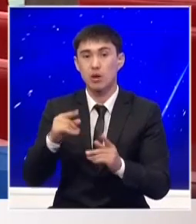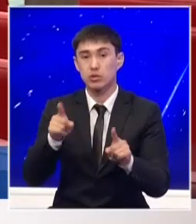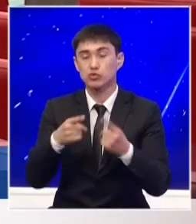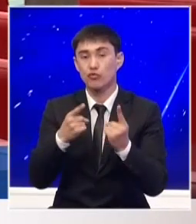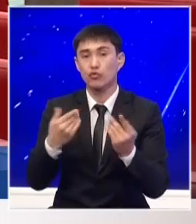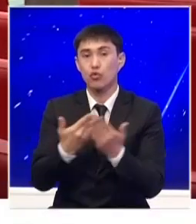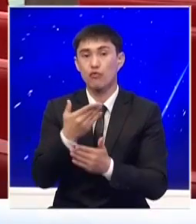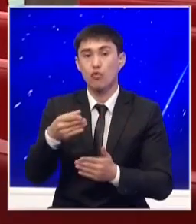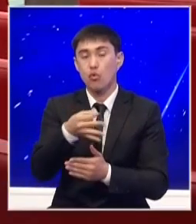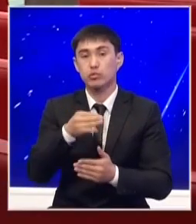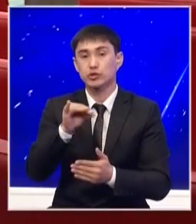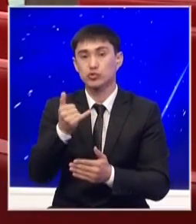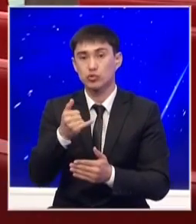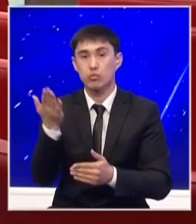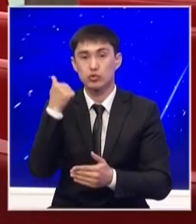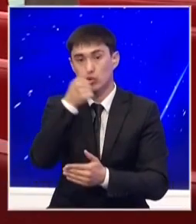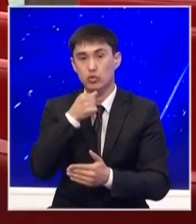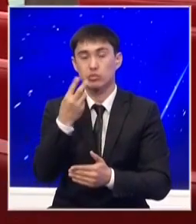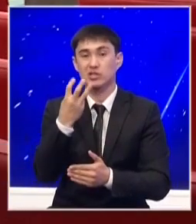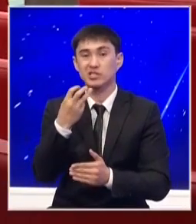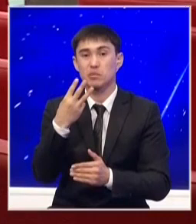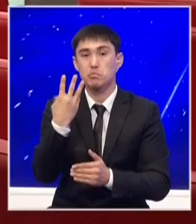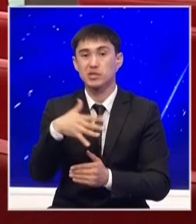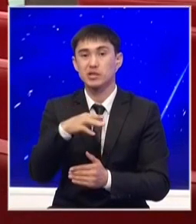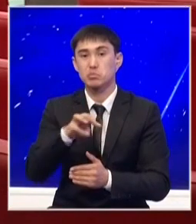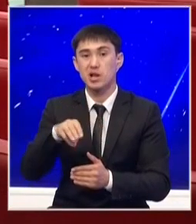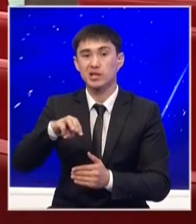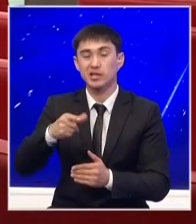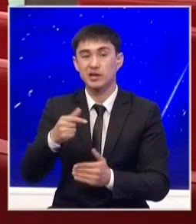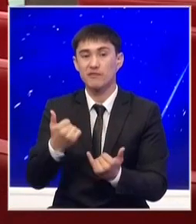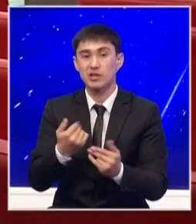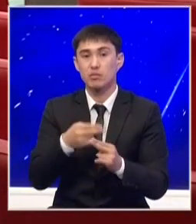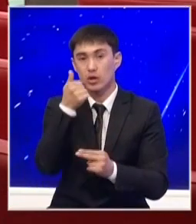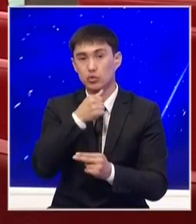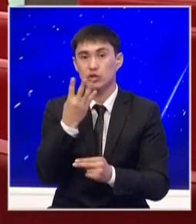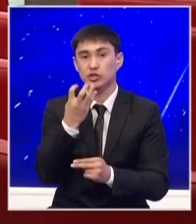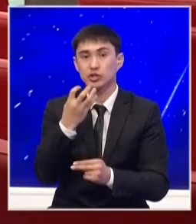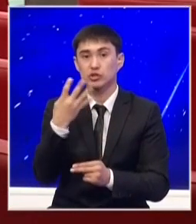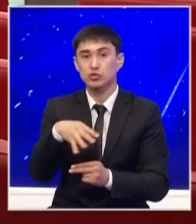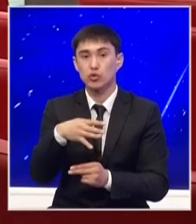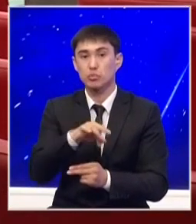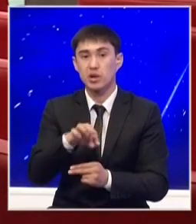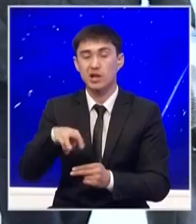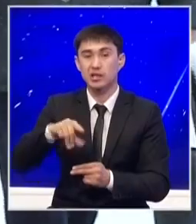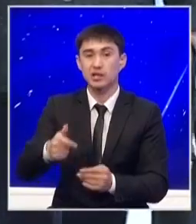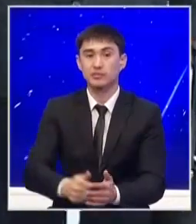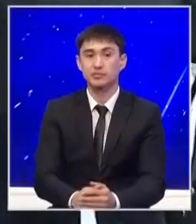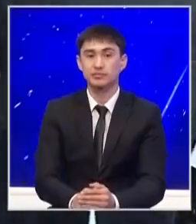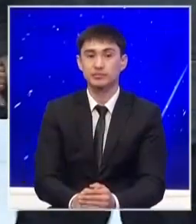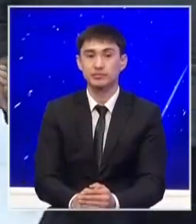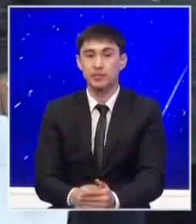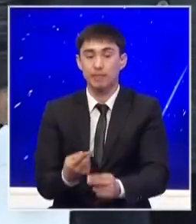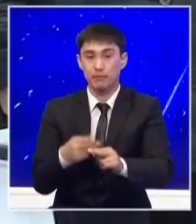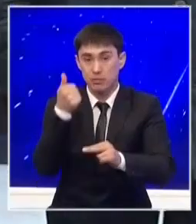в целом объем прошлогоднего бюджета составил 350 миллиардов тенге А в нынешнем году составляет 440 миллиардов тенге в